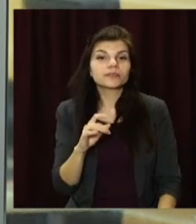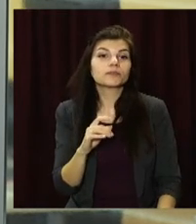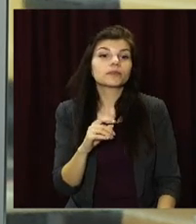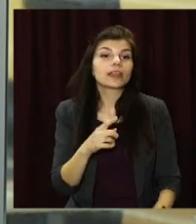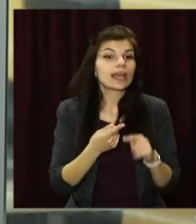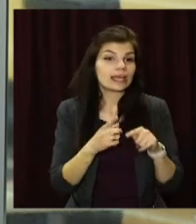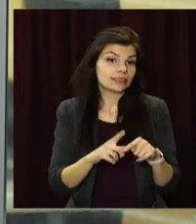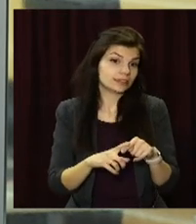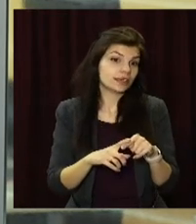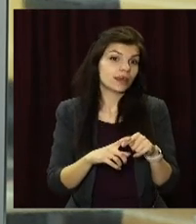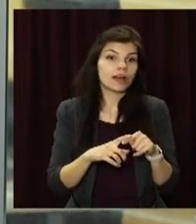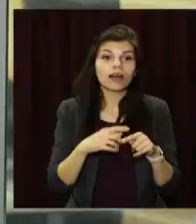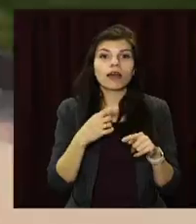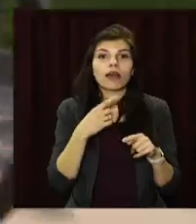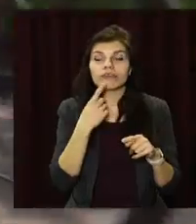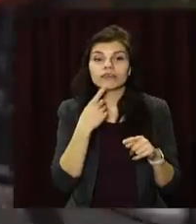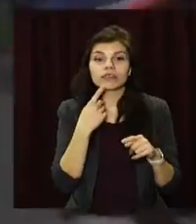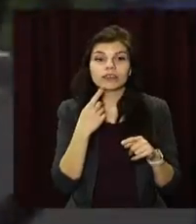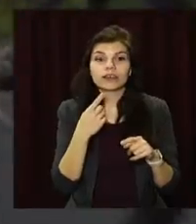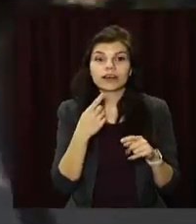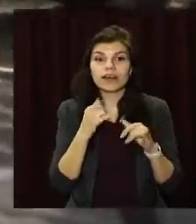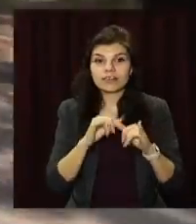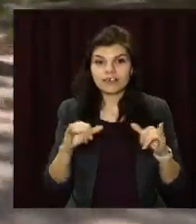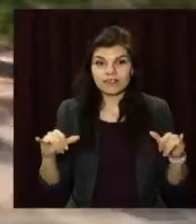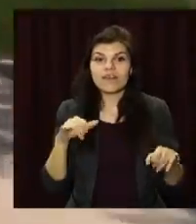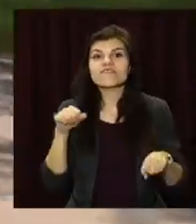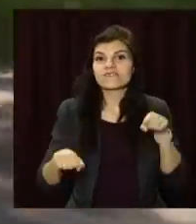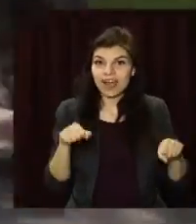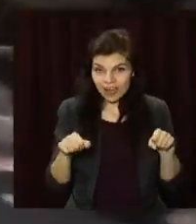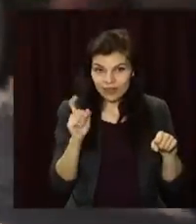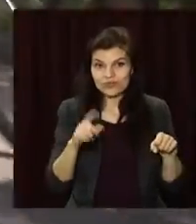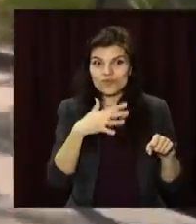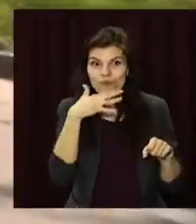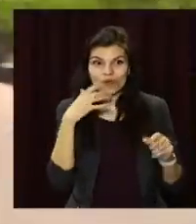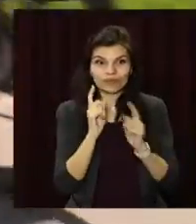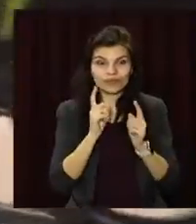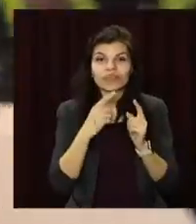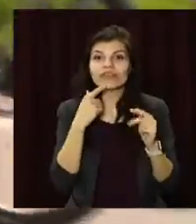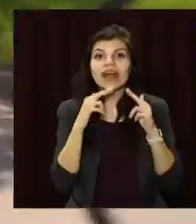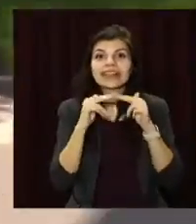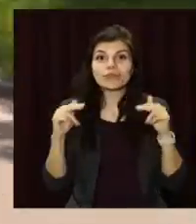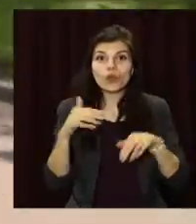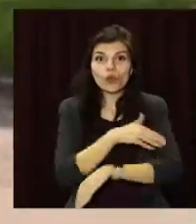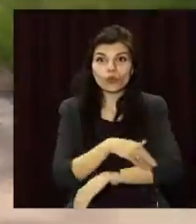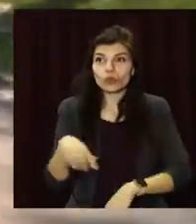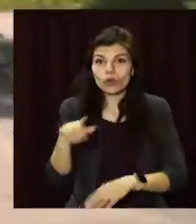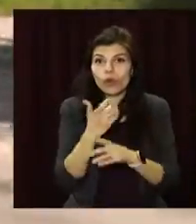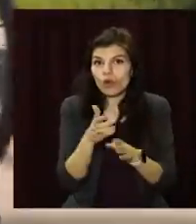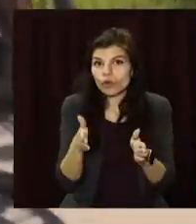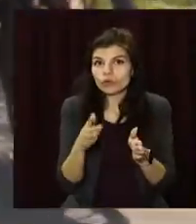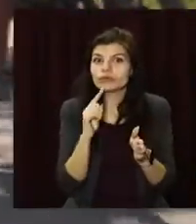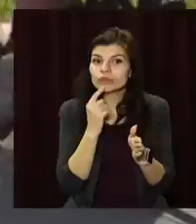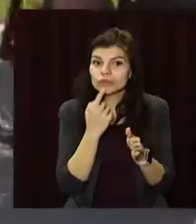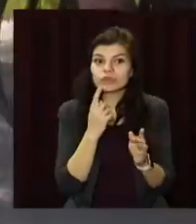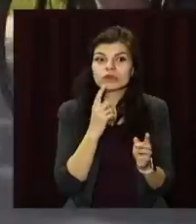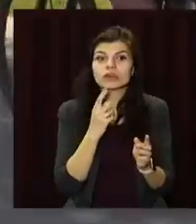це, доповнюють, не позначилося на розвитку велоінфраструктури. Мовляв, дніпровські вулиці занадто вузькі, тож доводиться